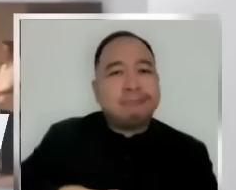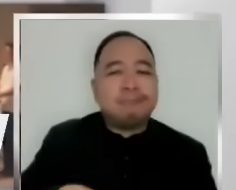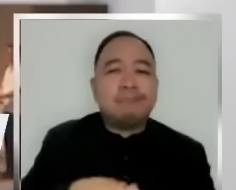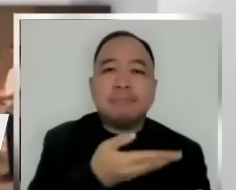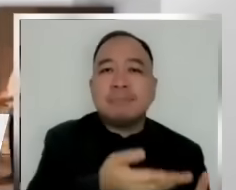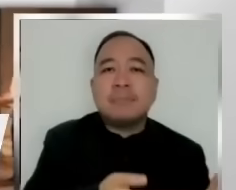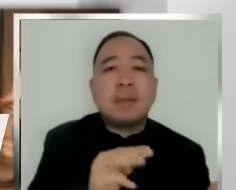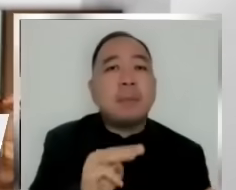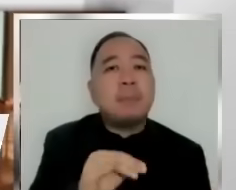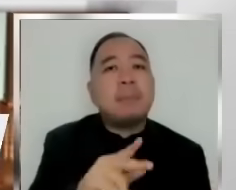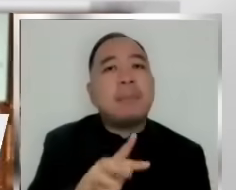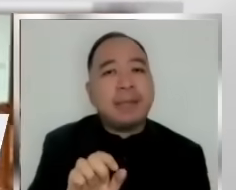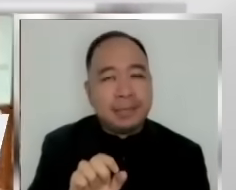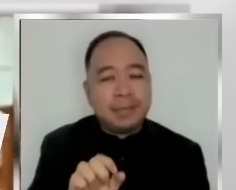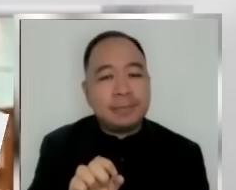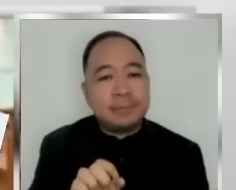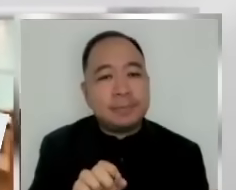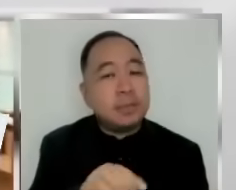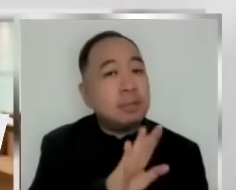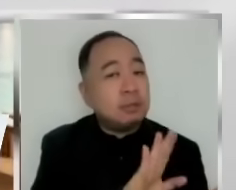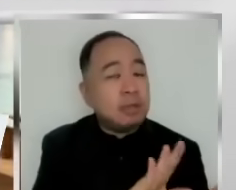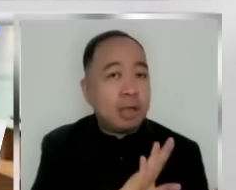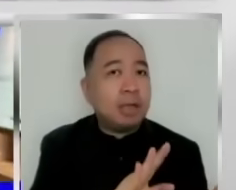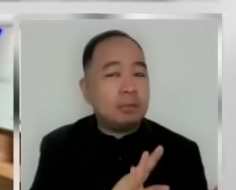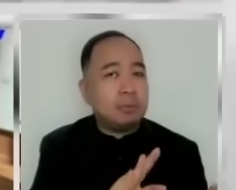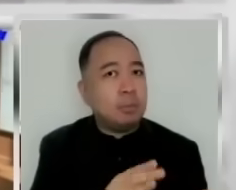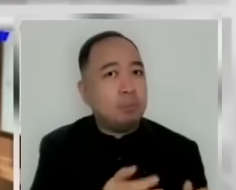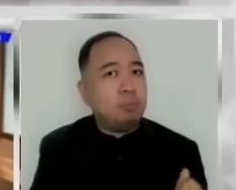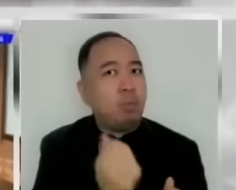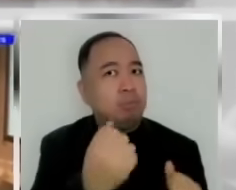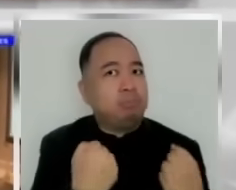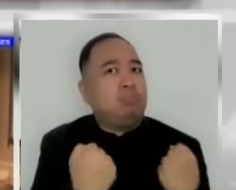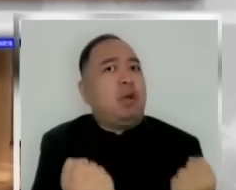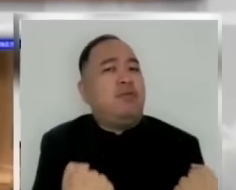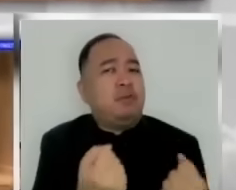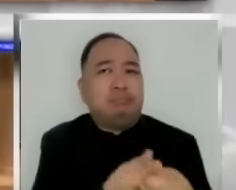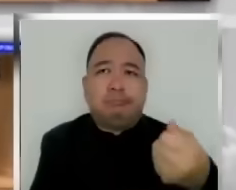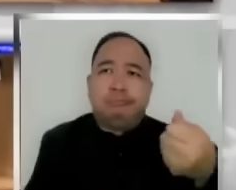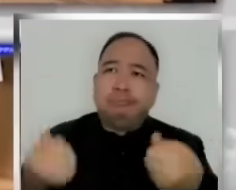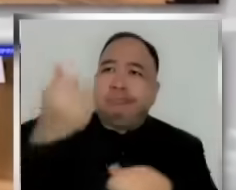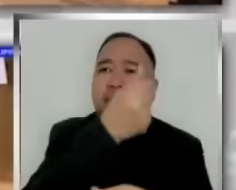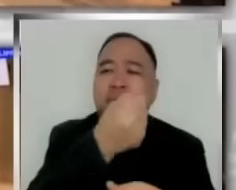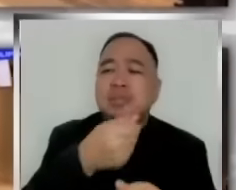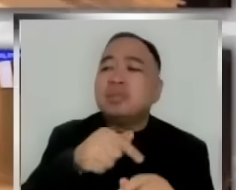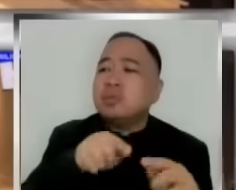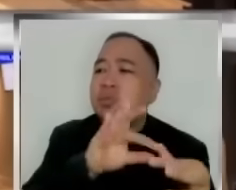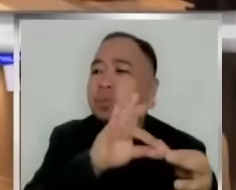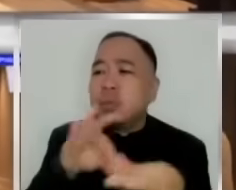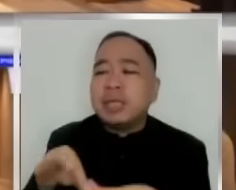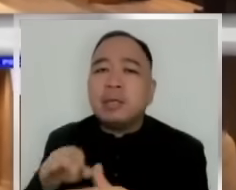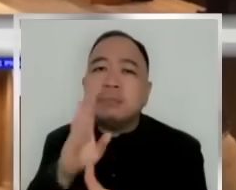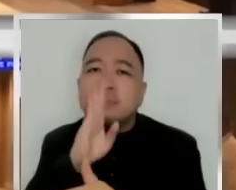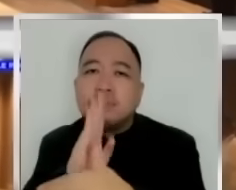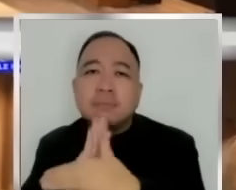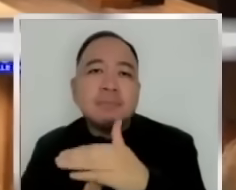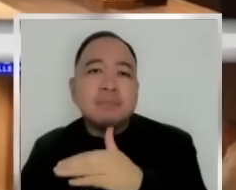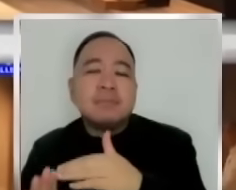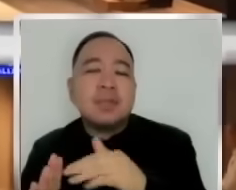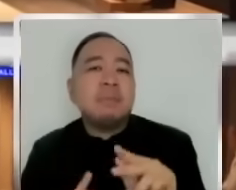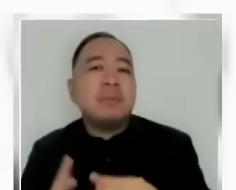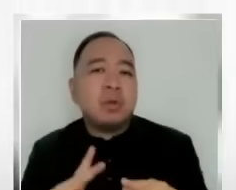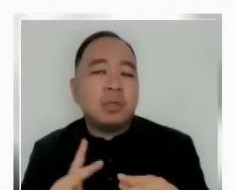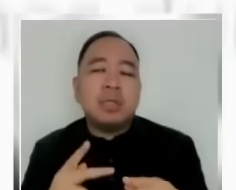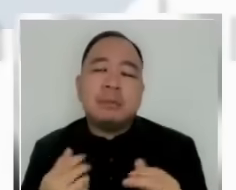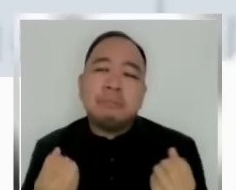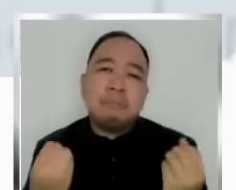Kaya naman mula sa mga pinakamakapangyarihan hanggang sa ordinaryong mamamayan, bumuhos ang pakikiramay sa pagpanaw ni